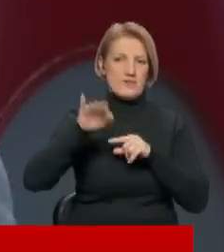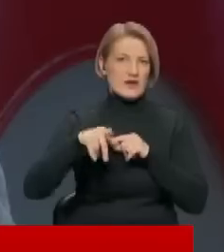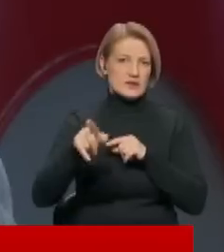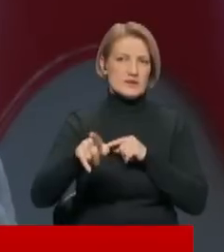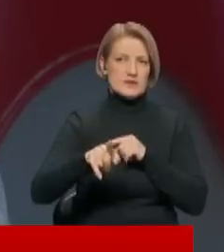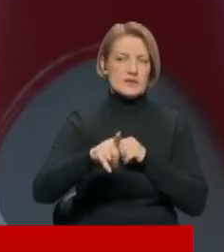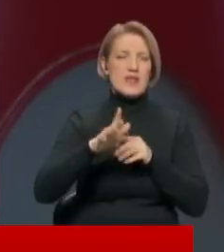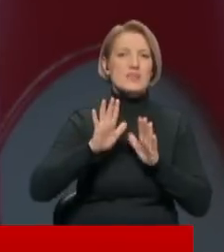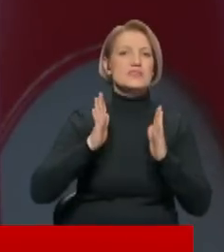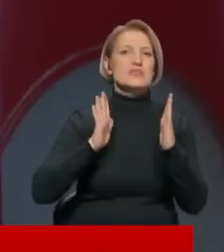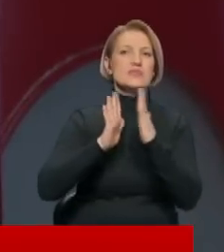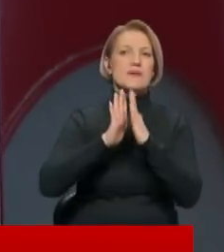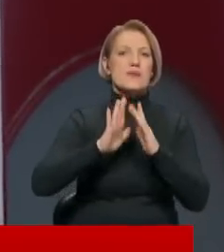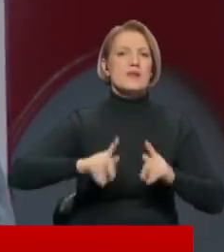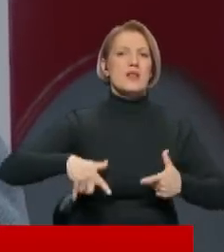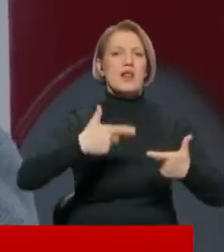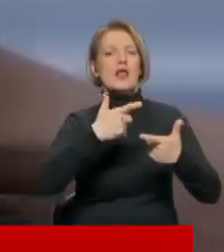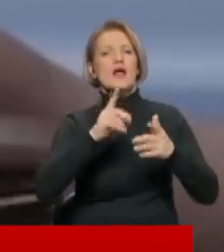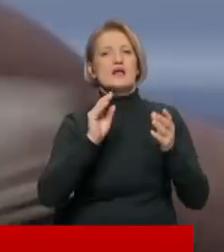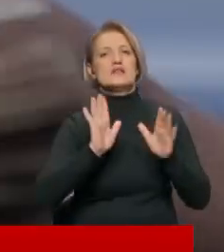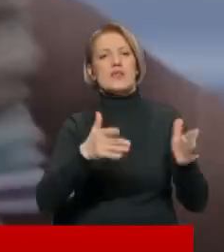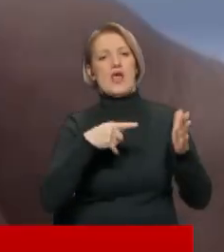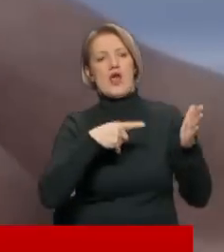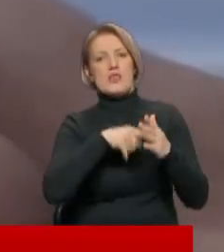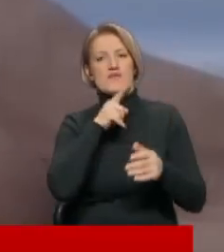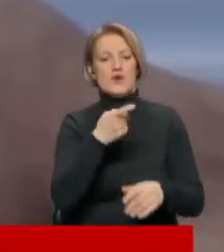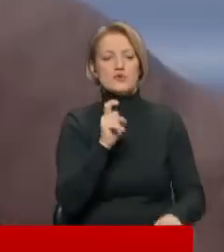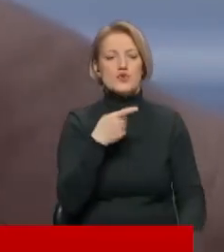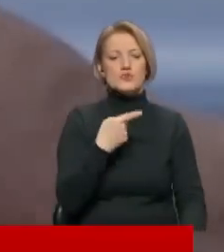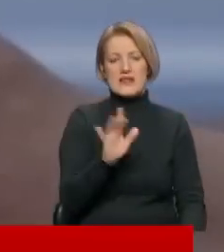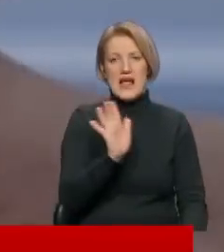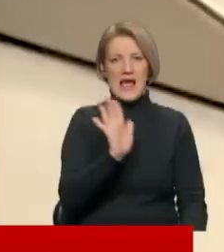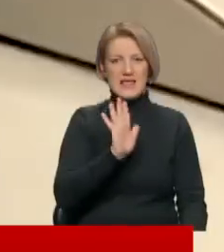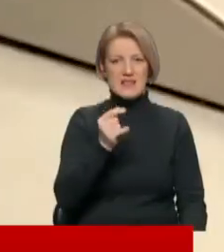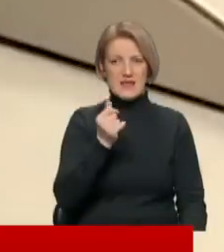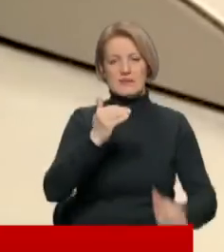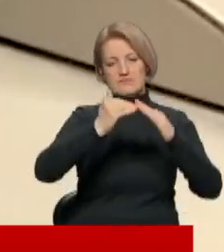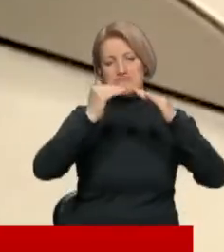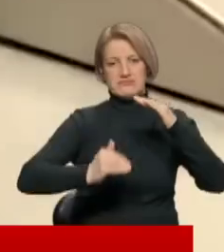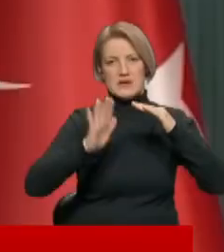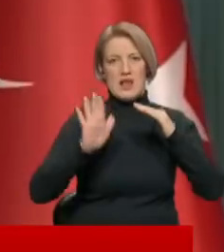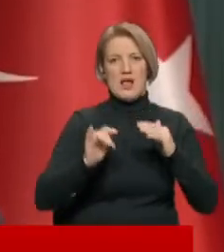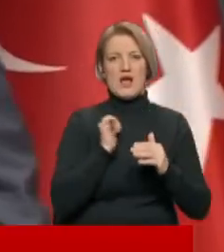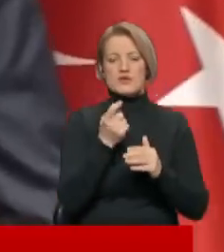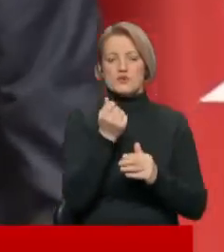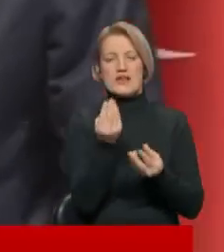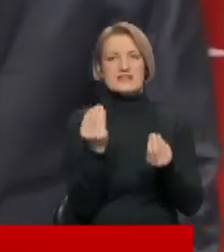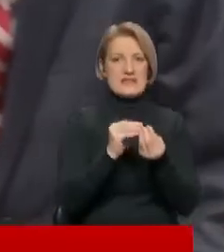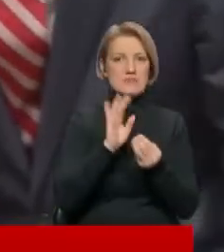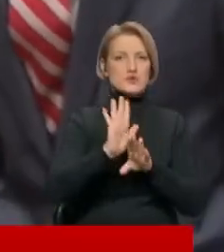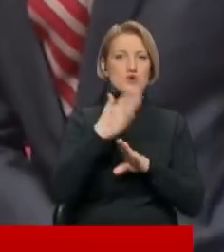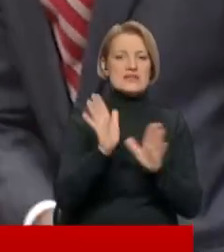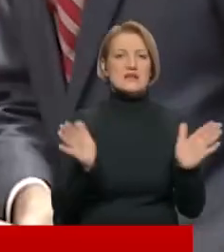tepki üzerine atmak için sendikalar hedef gösteriyor 9050 lira açlık sınırının altında kalan asgari ücret zammı sonrası